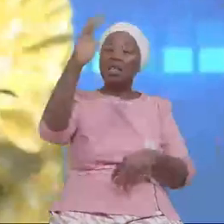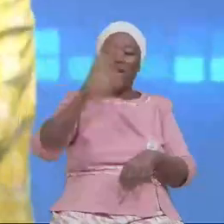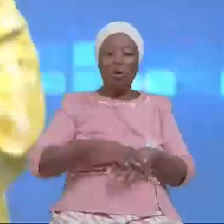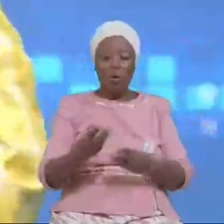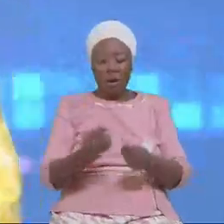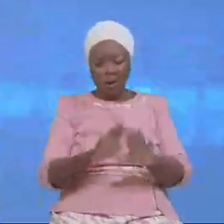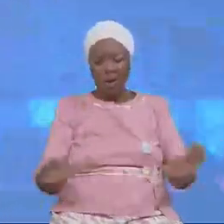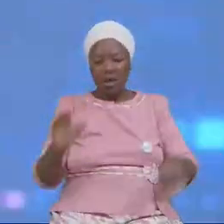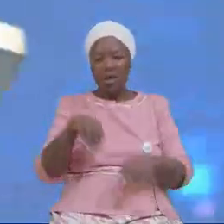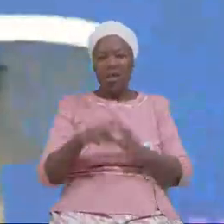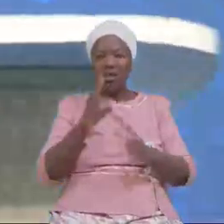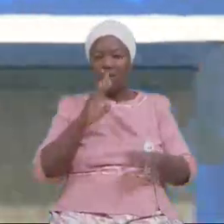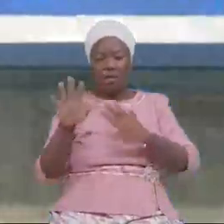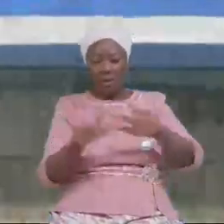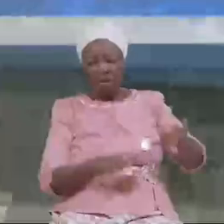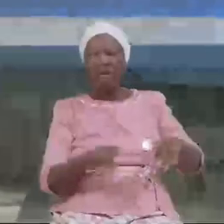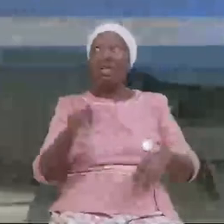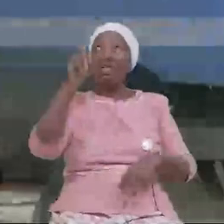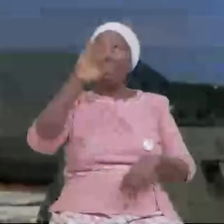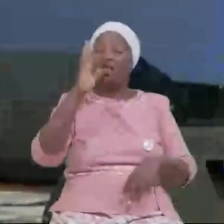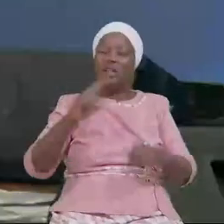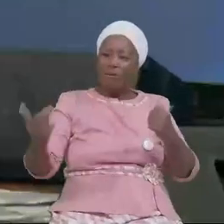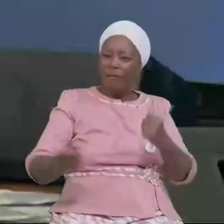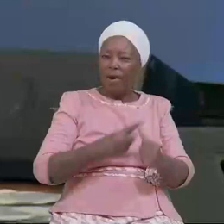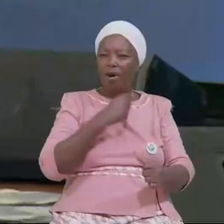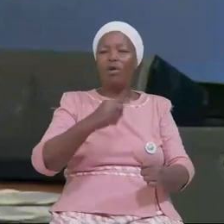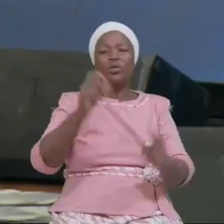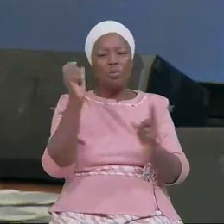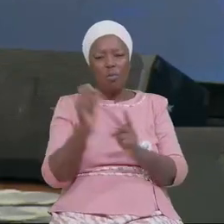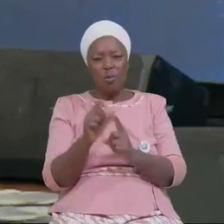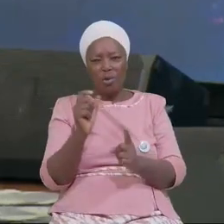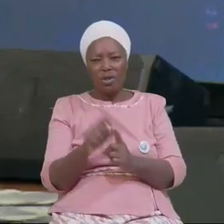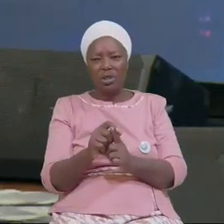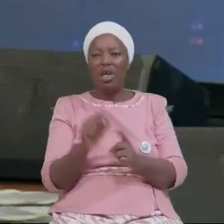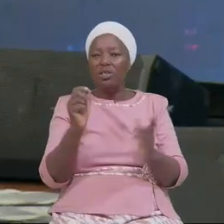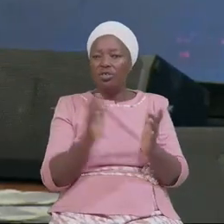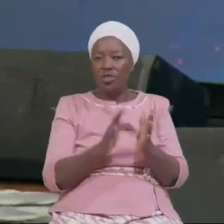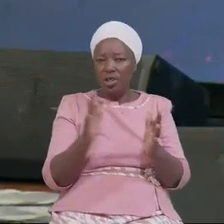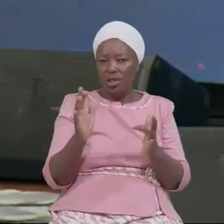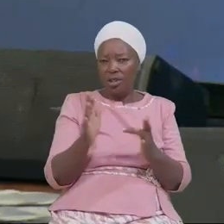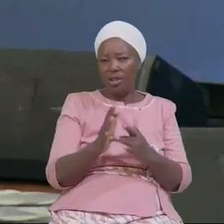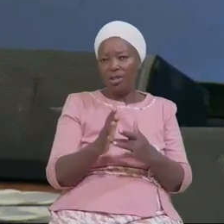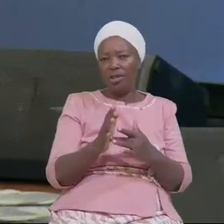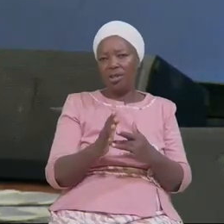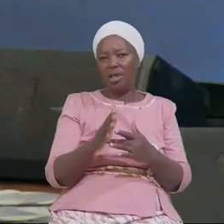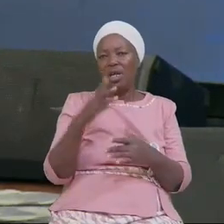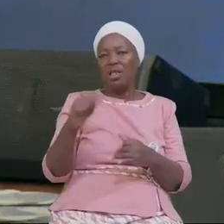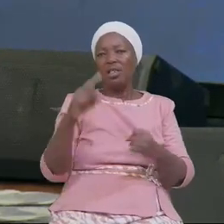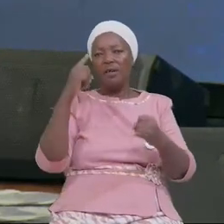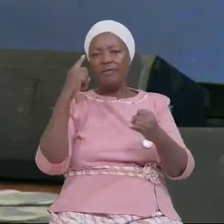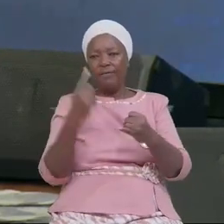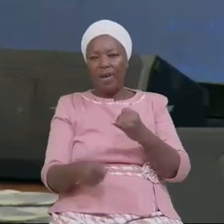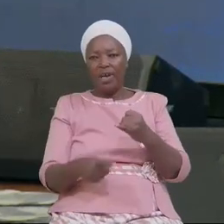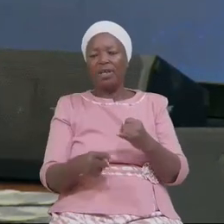terre, sur les mers, Jésus est la parole suprême. Jésus est la